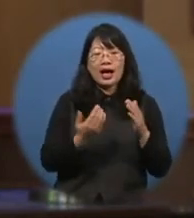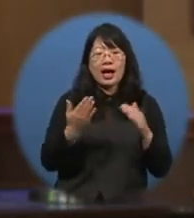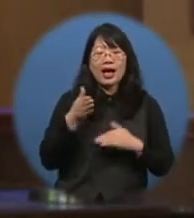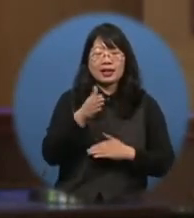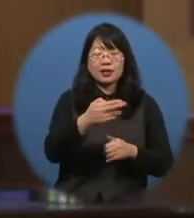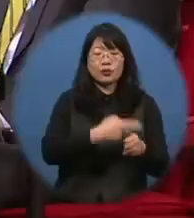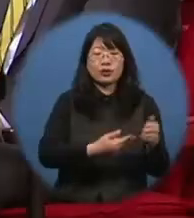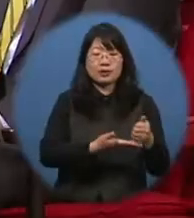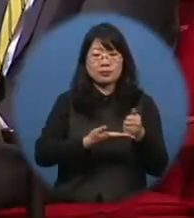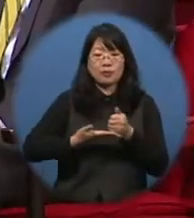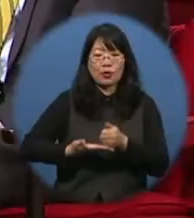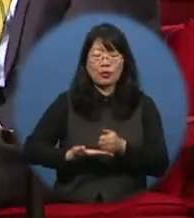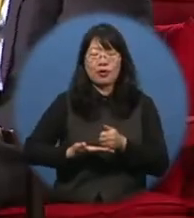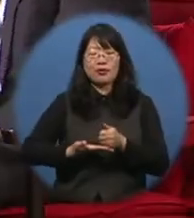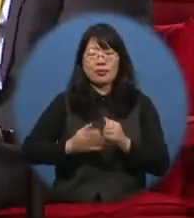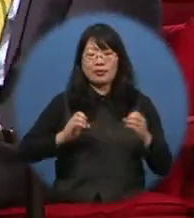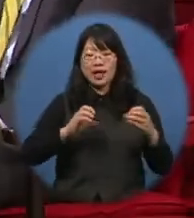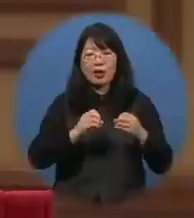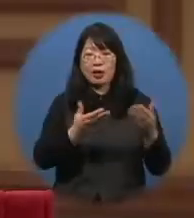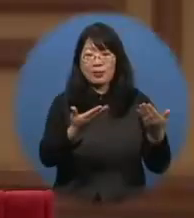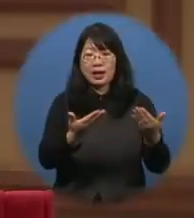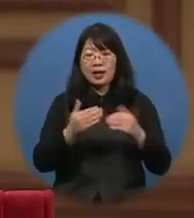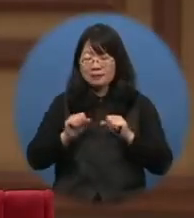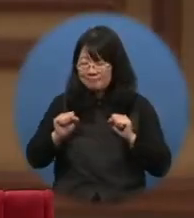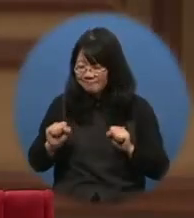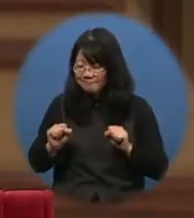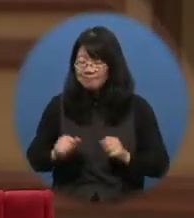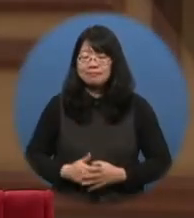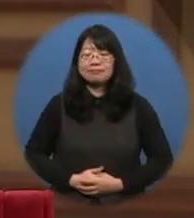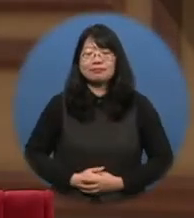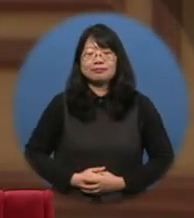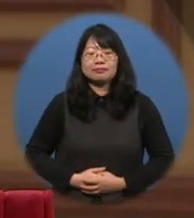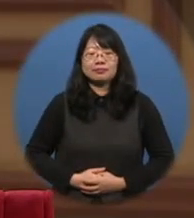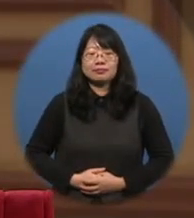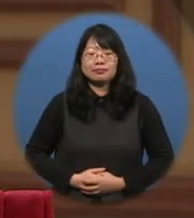하겠습니다. 교수님, 어서 오십시오. 네, 안녕하십니까. 네.